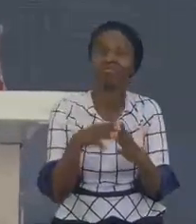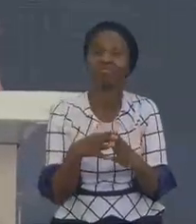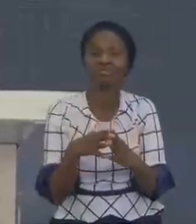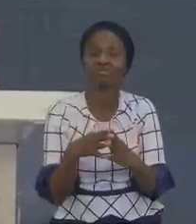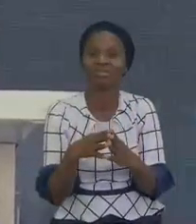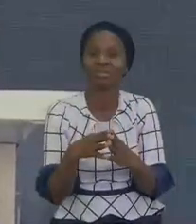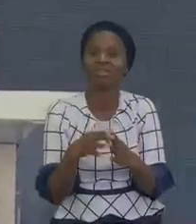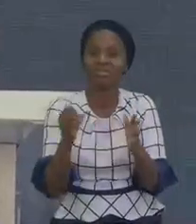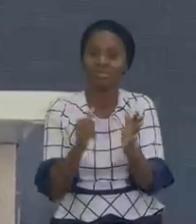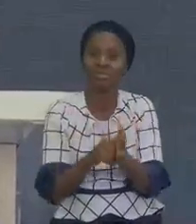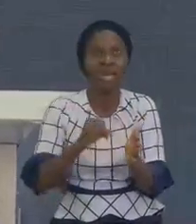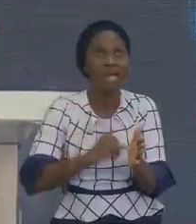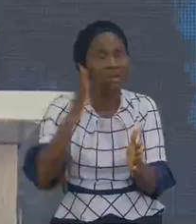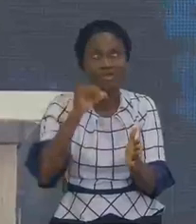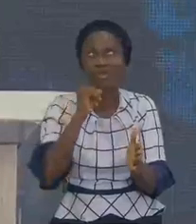seulement.